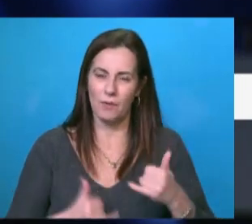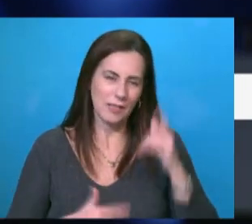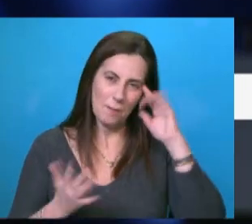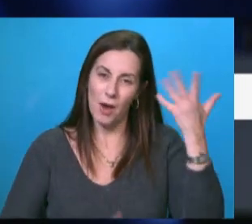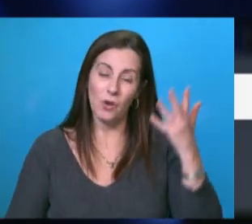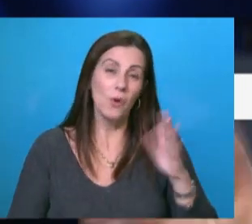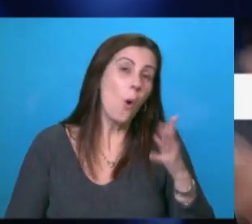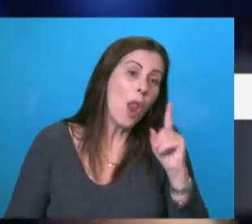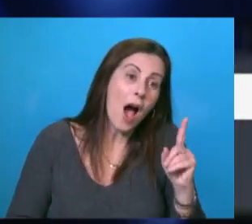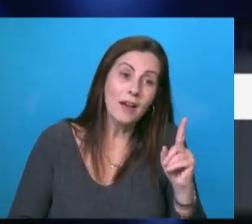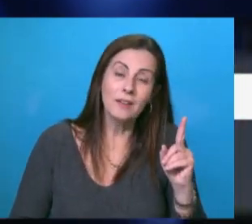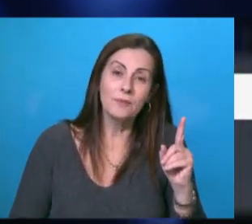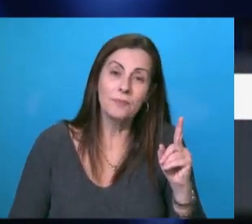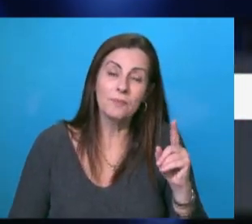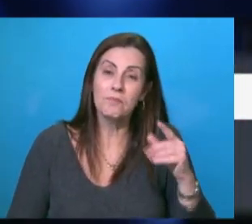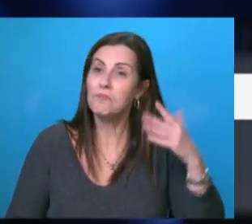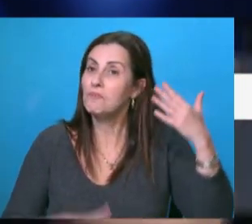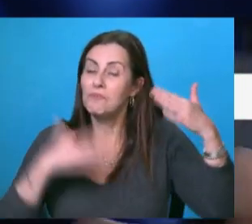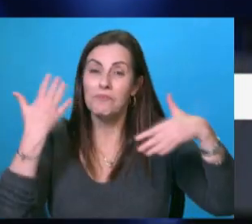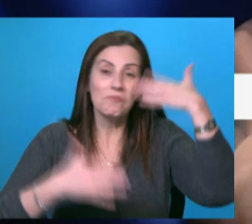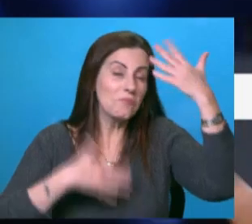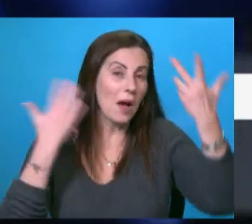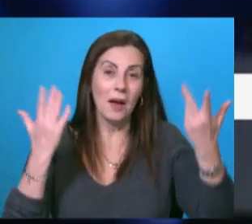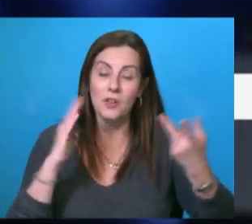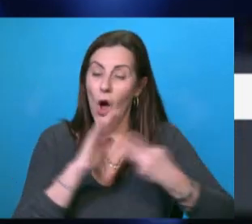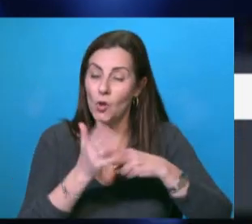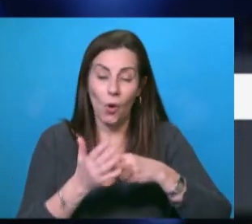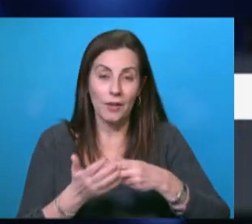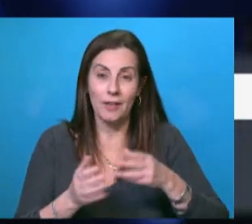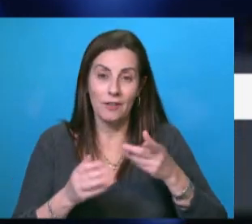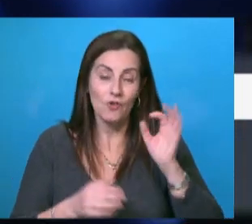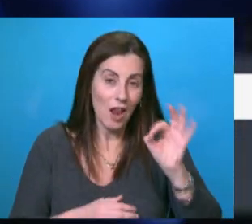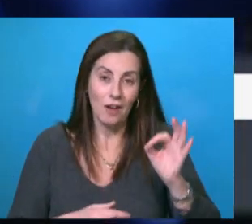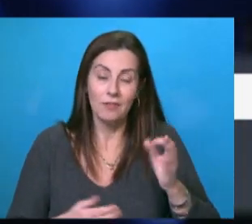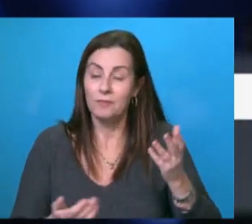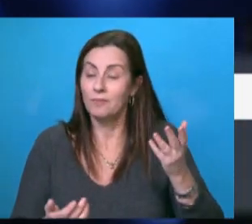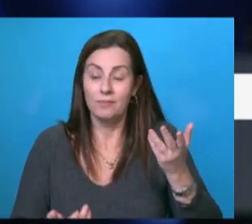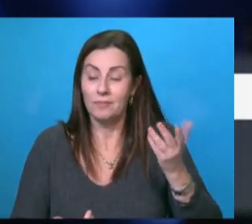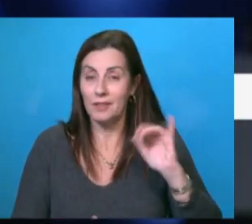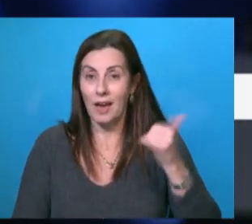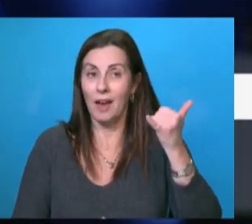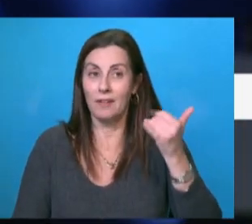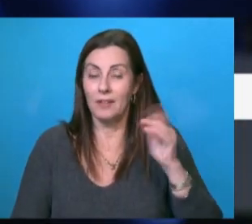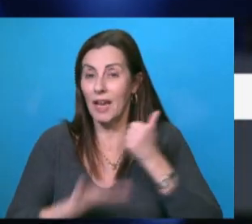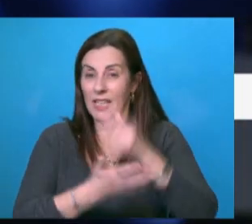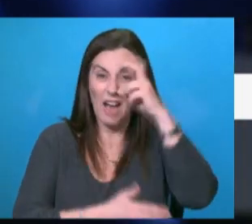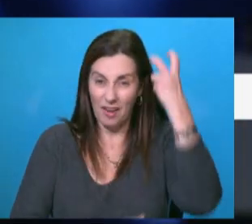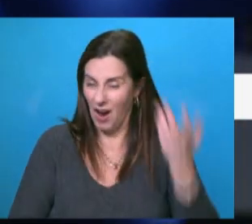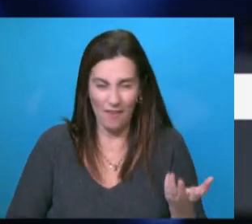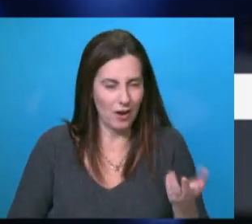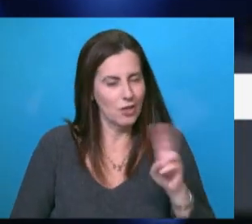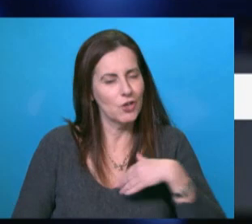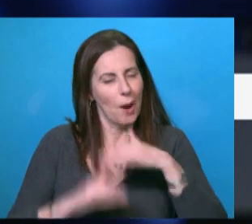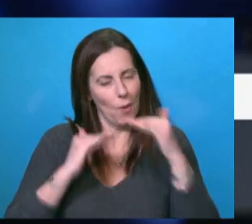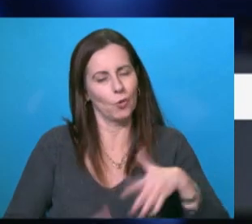להיות שבאחת התוכניות ריאליטי שלח או תשלח נציגה ערבייה, אבל יש לי פחות תחושה שזה